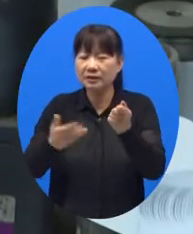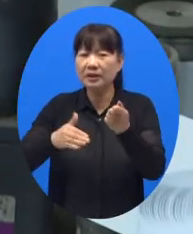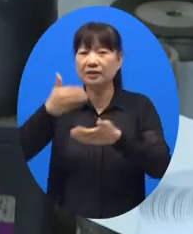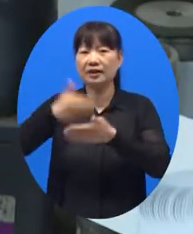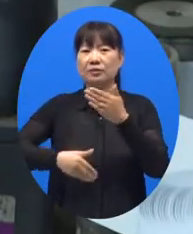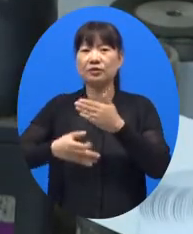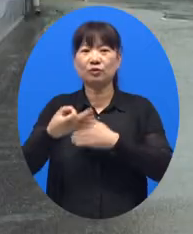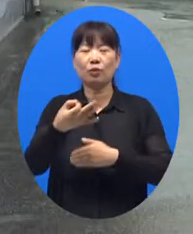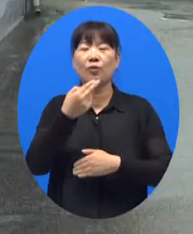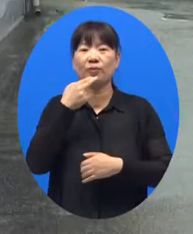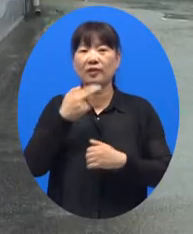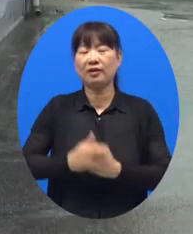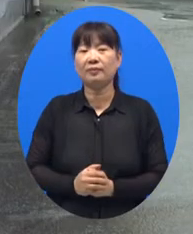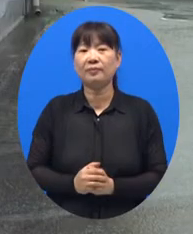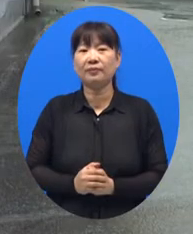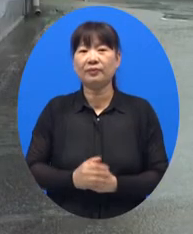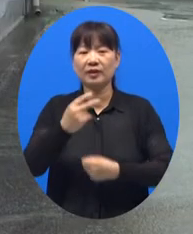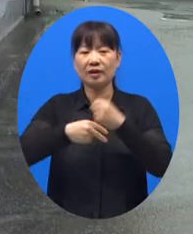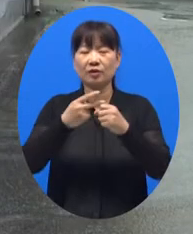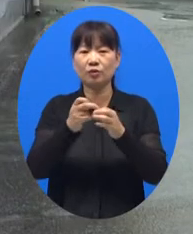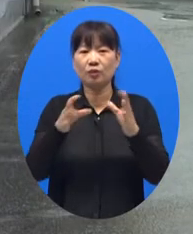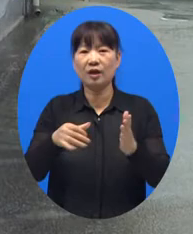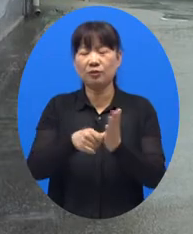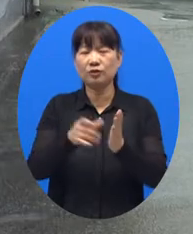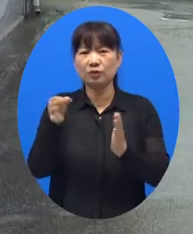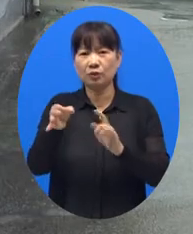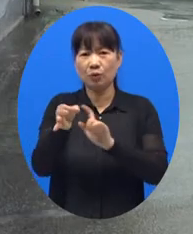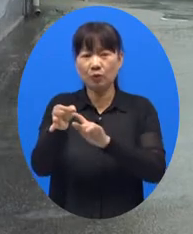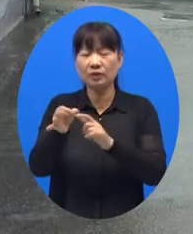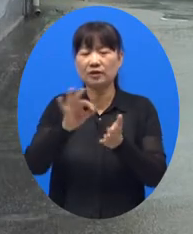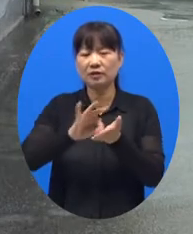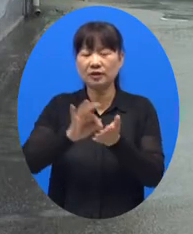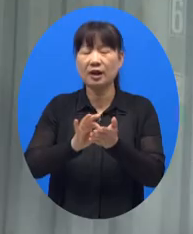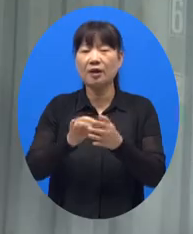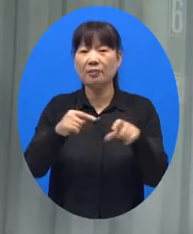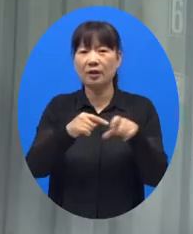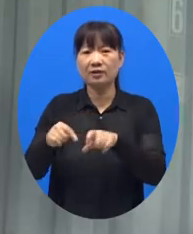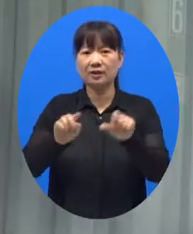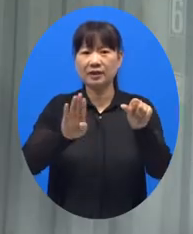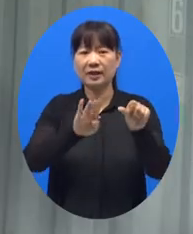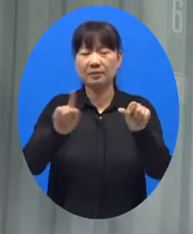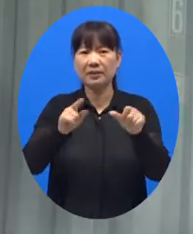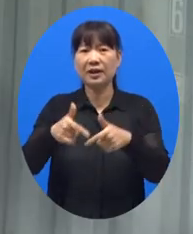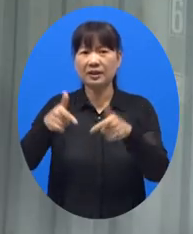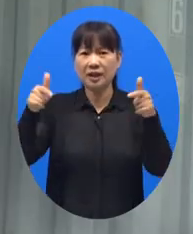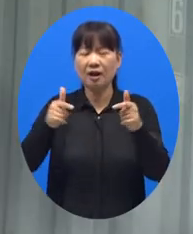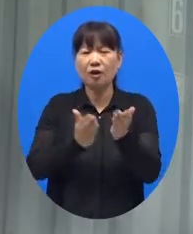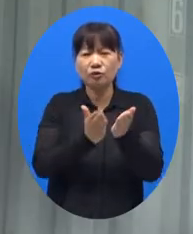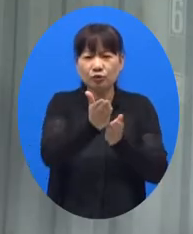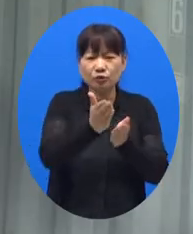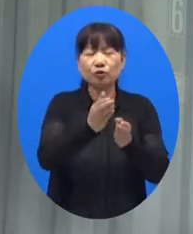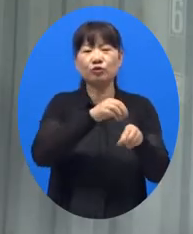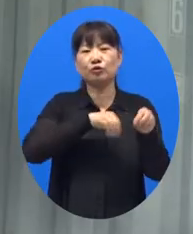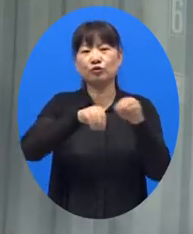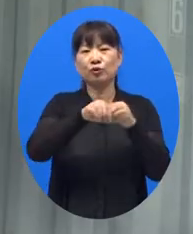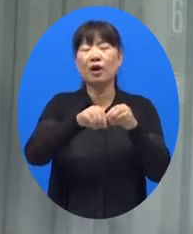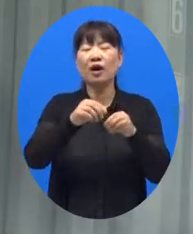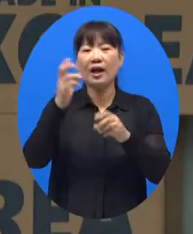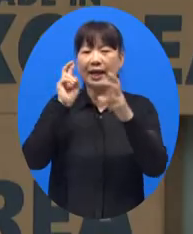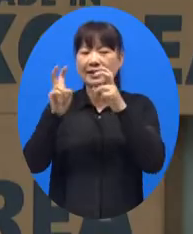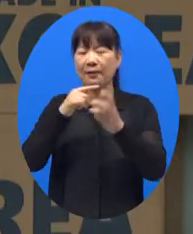없습니다. 2년 새 물류비 지출은 평균 5배나 증가해 수출할수록 회사의 타격이 가해지는